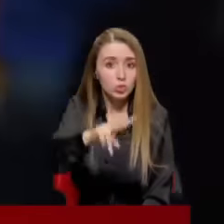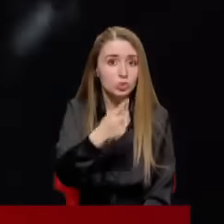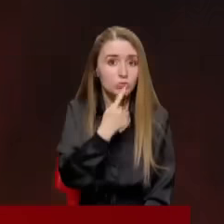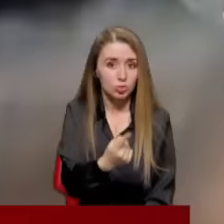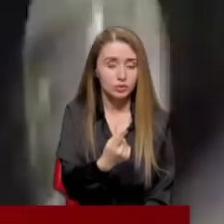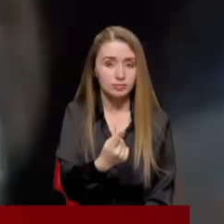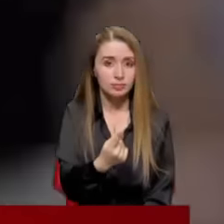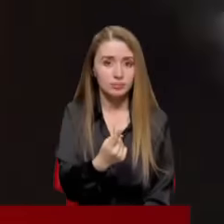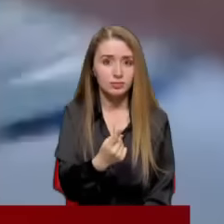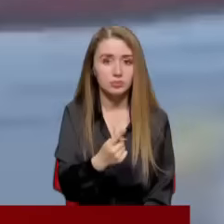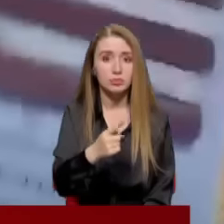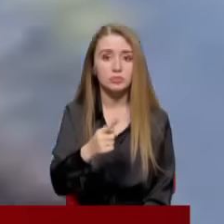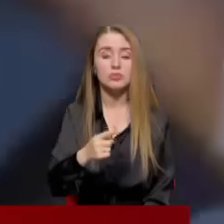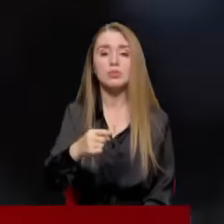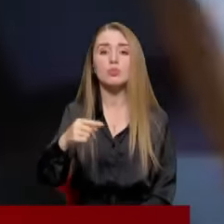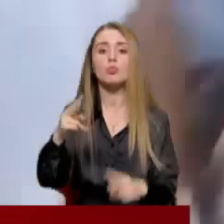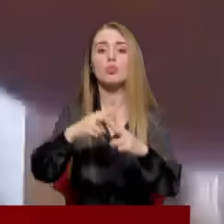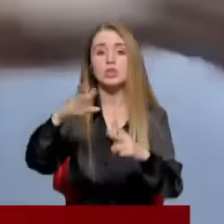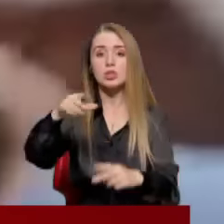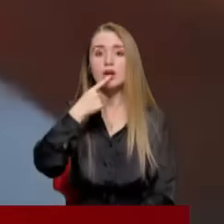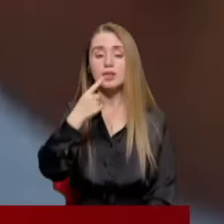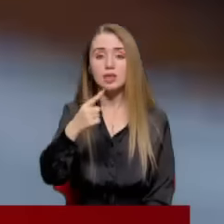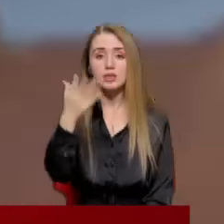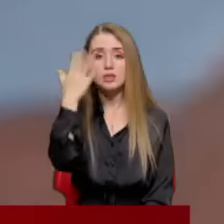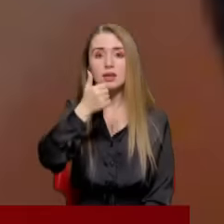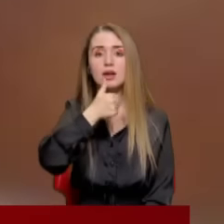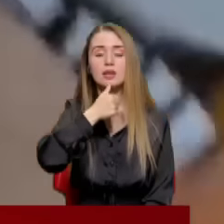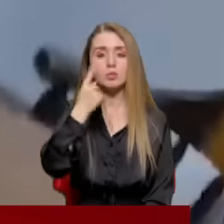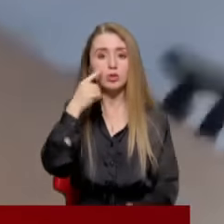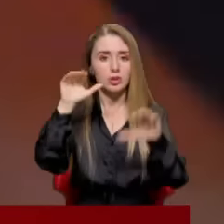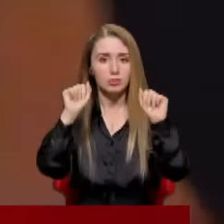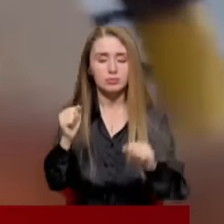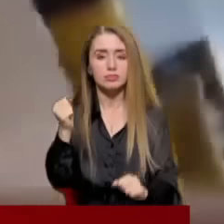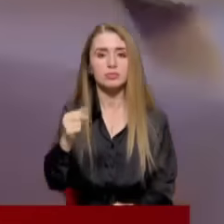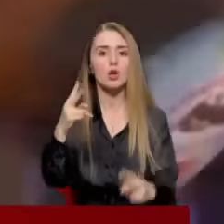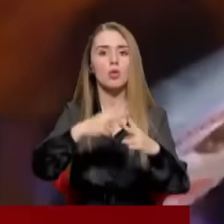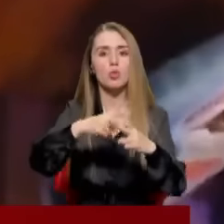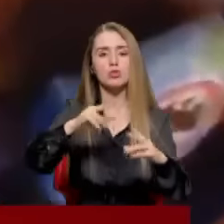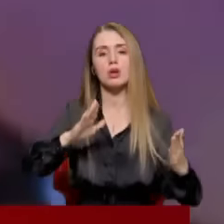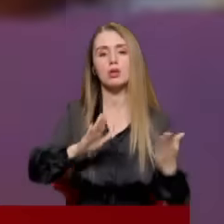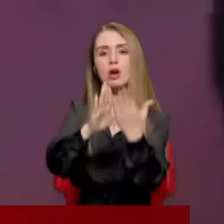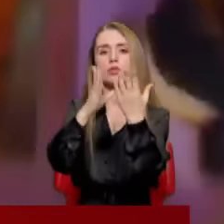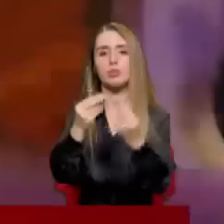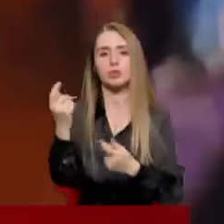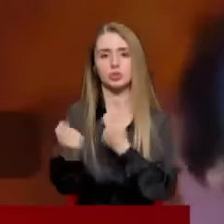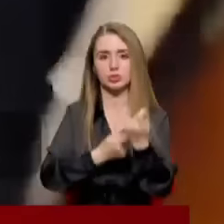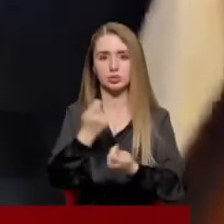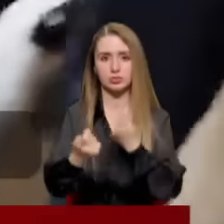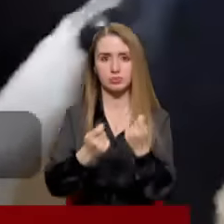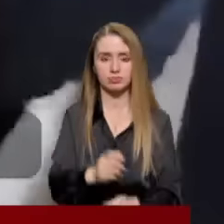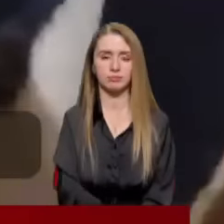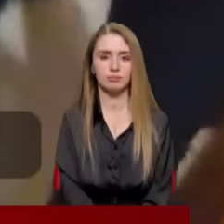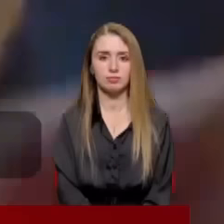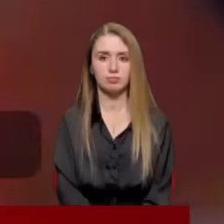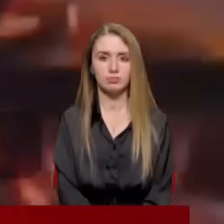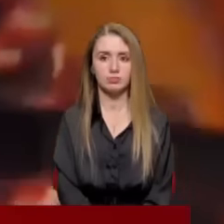öldüreceklerini söyledi, şerifi çağırın dedi. Siyahi adam gözaltına almak isteyen polislere karşı koymaya çalıştı.